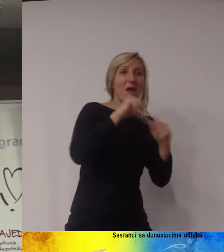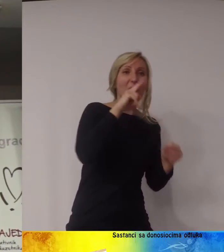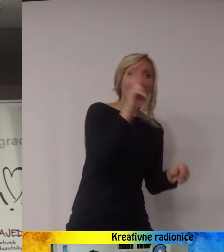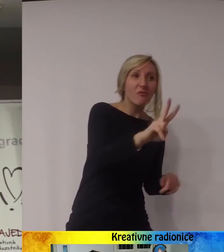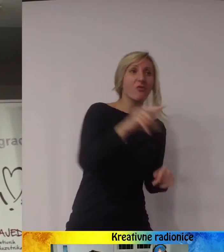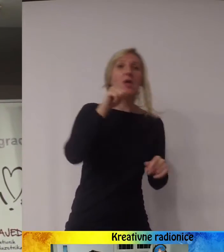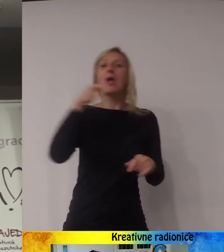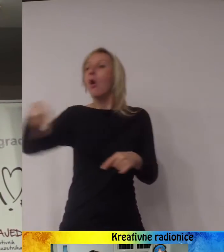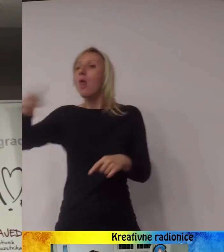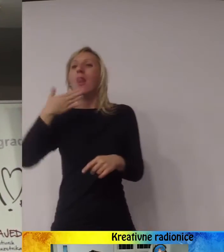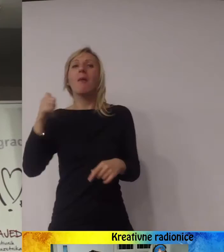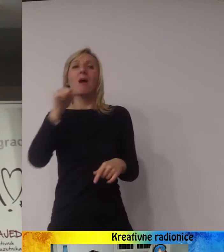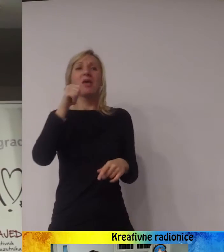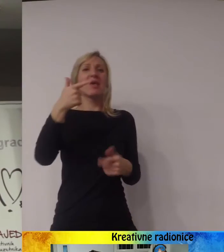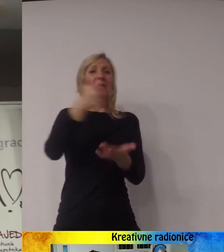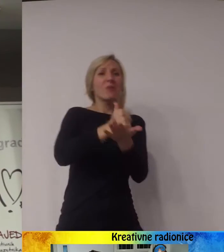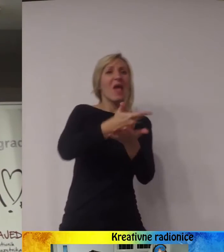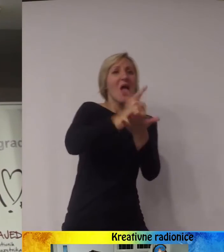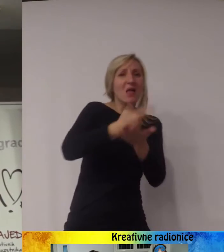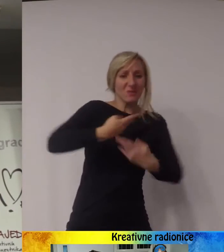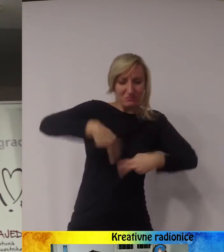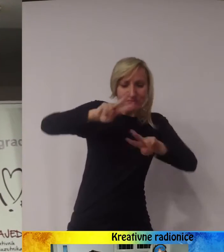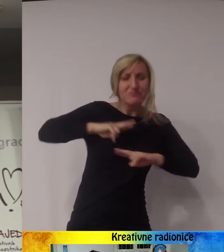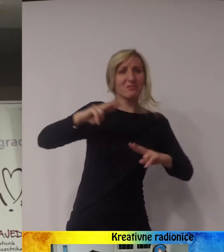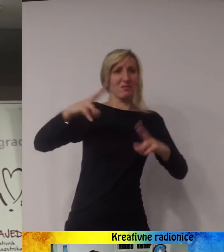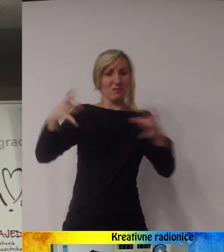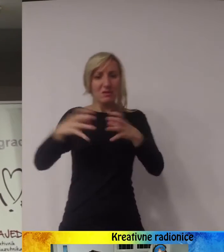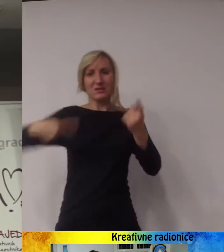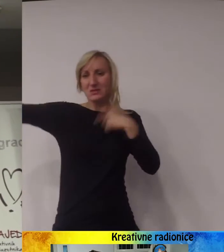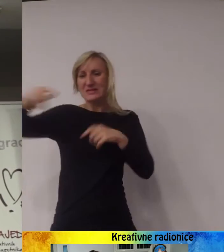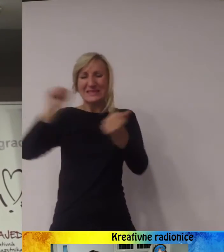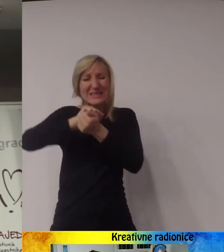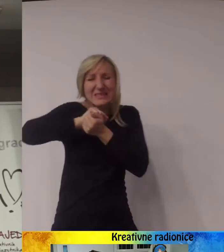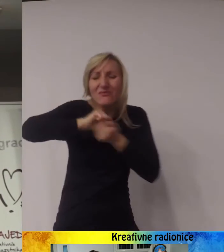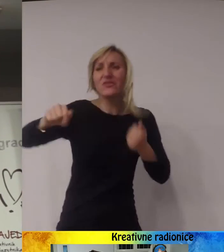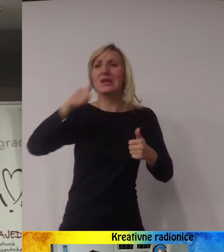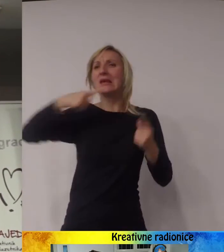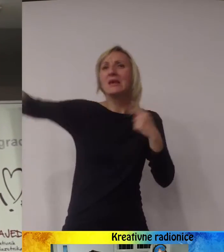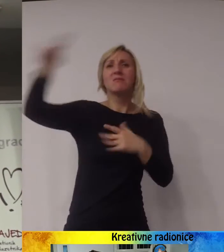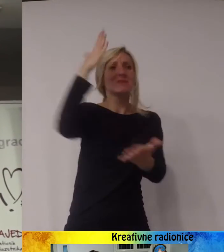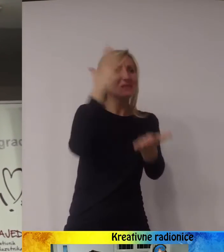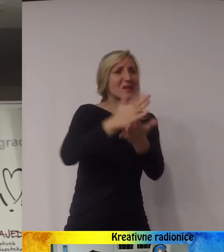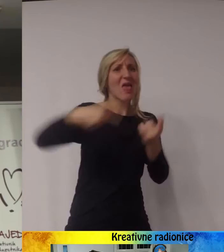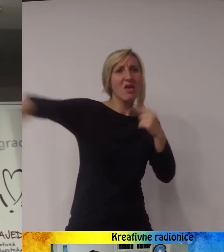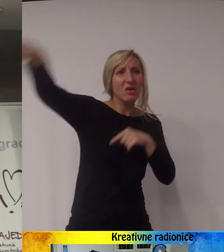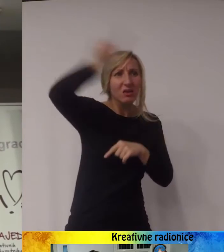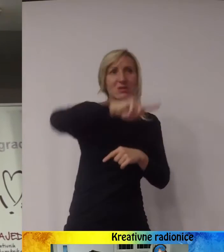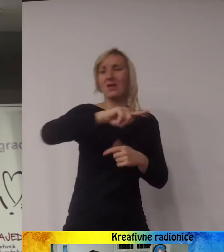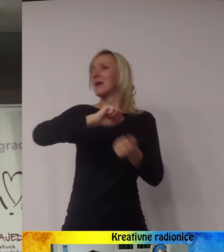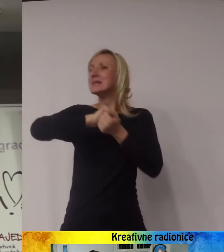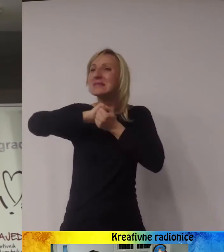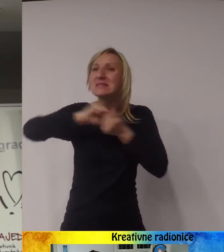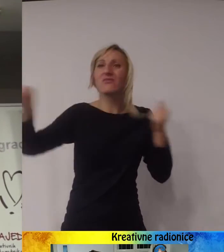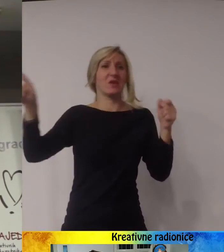i pripadnici LGBT populacije, i pripadnici transseksualne populacije, i svi ostali, a svi u stvari isti, jer svi